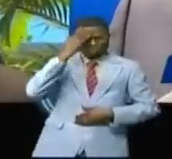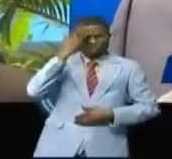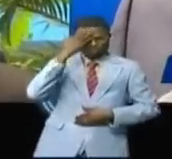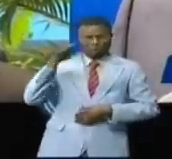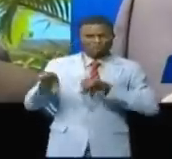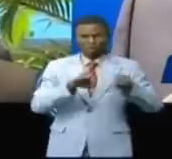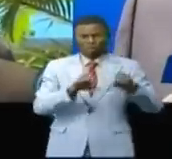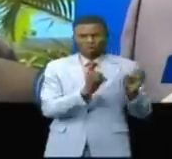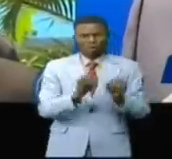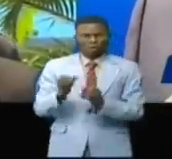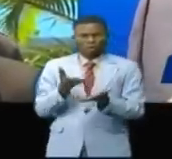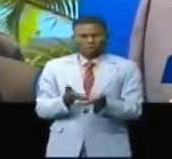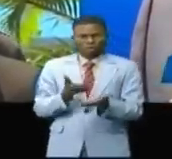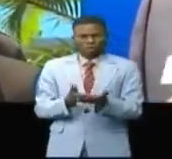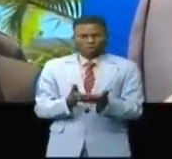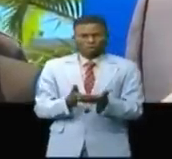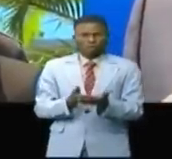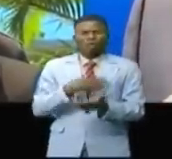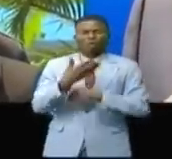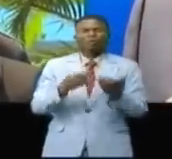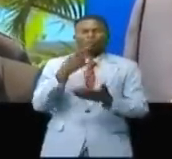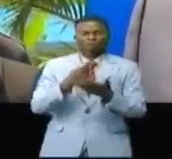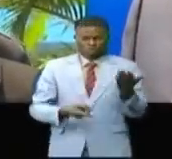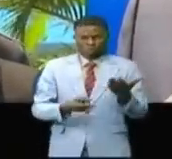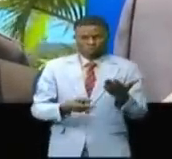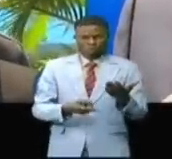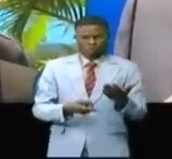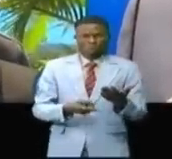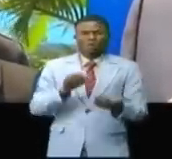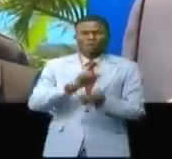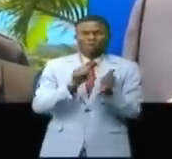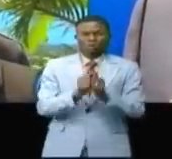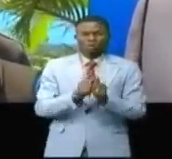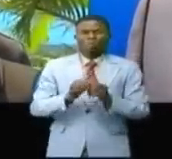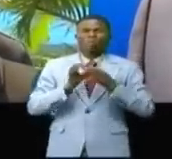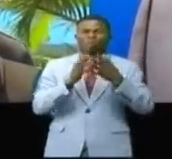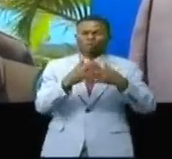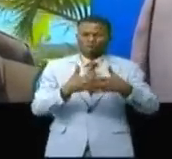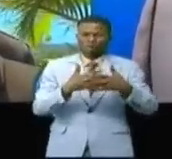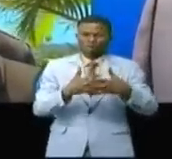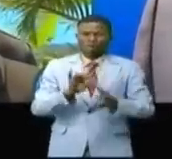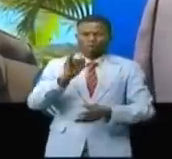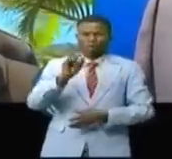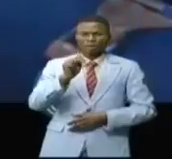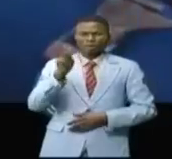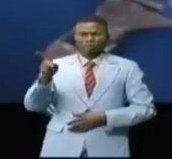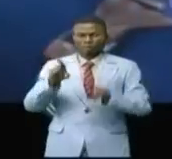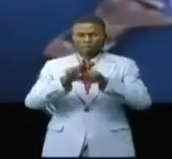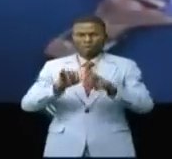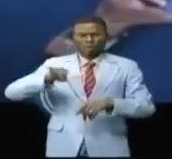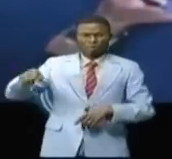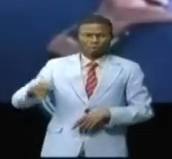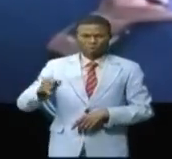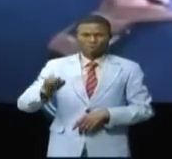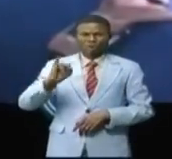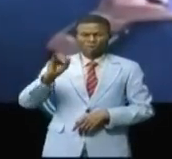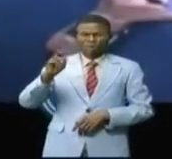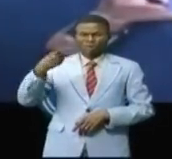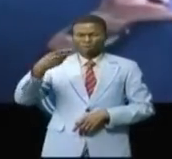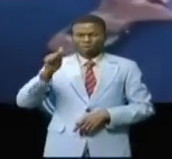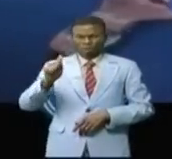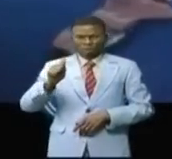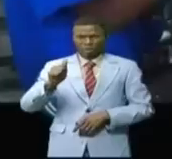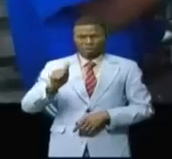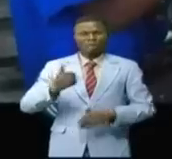activités deviennent paix qu'est ce que nous faisons dans le cadre de la coopération et npp egypte le nouveau patron de la jica a